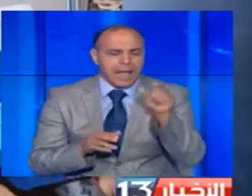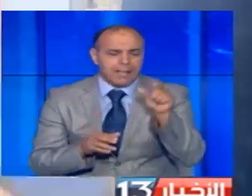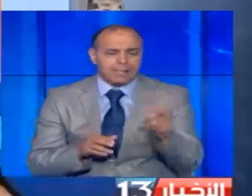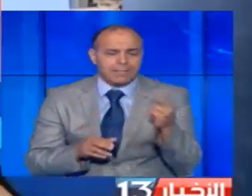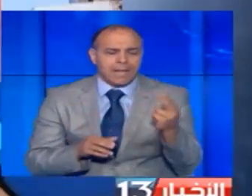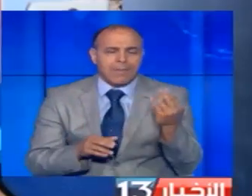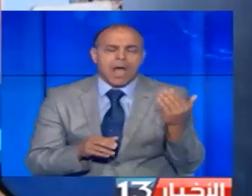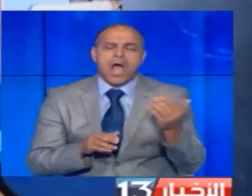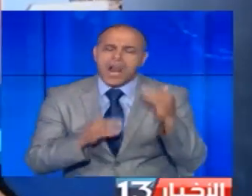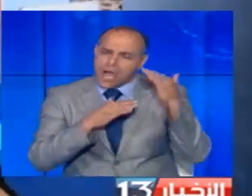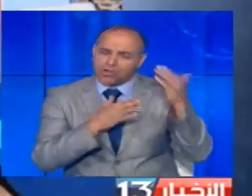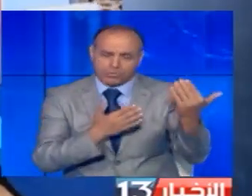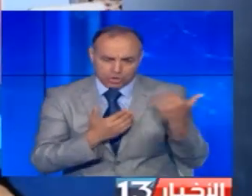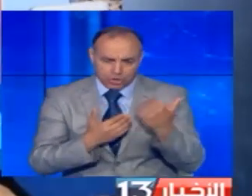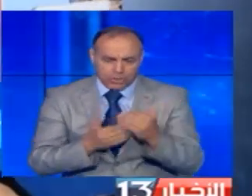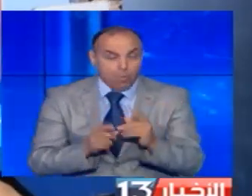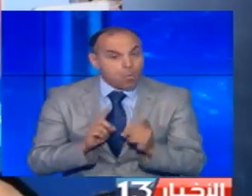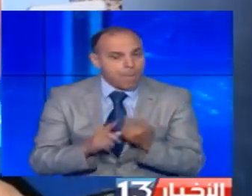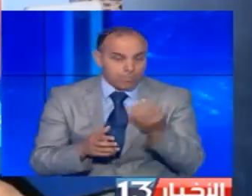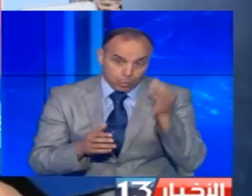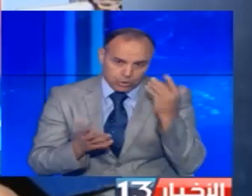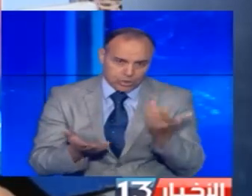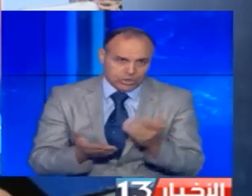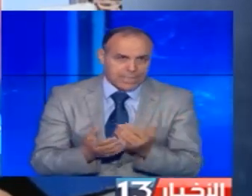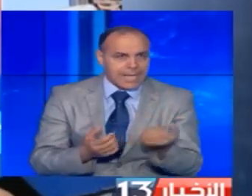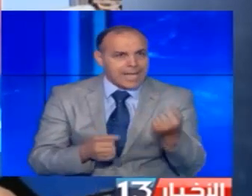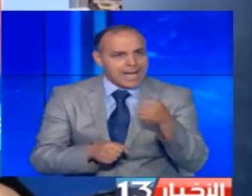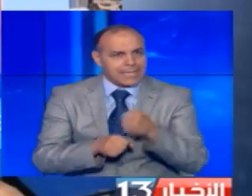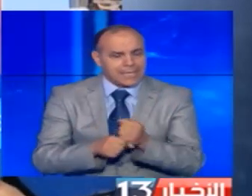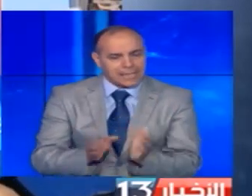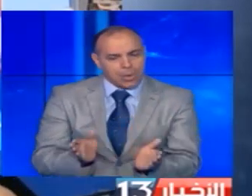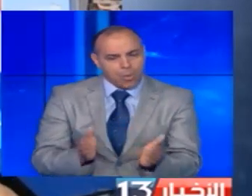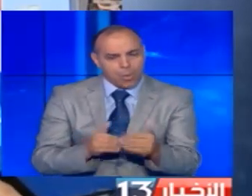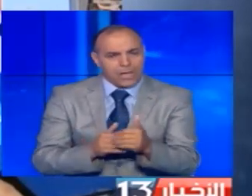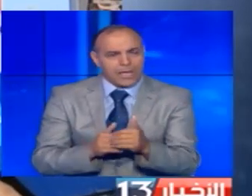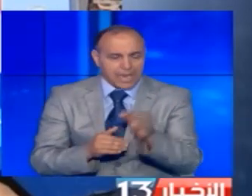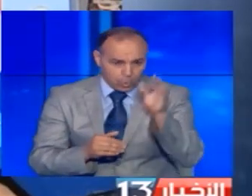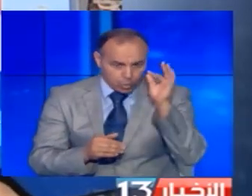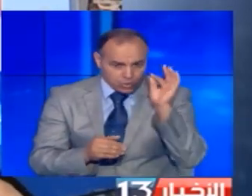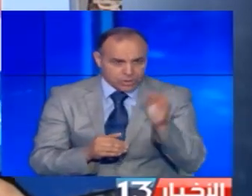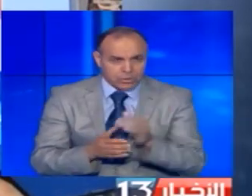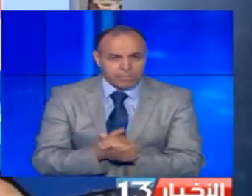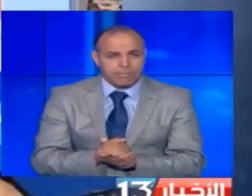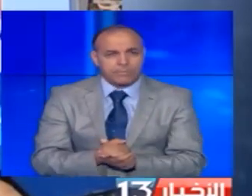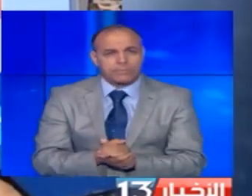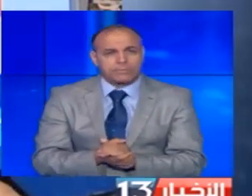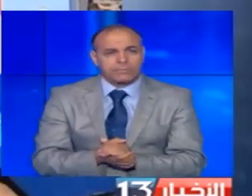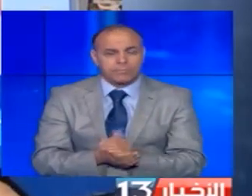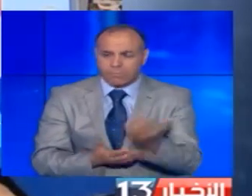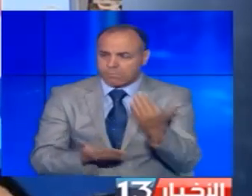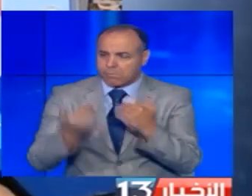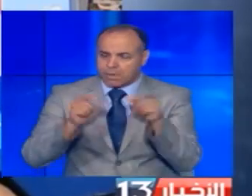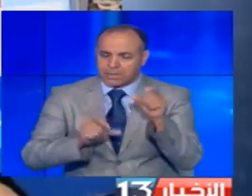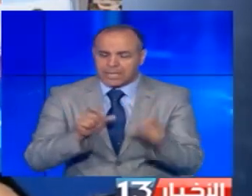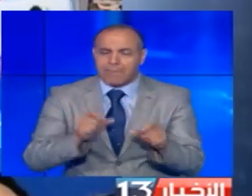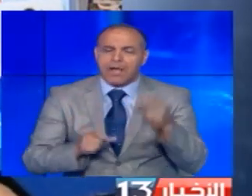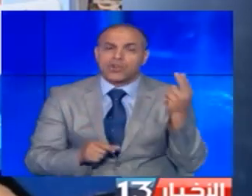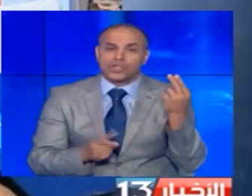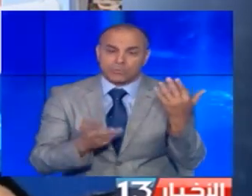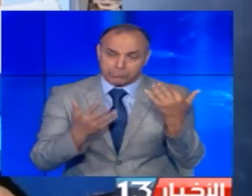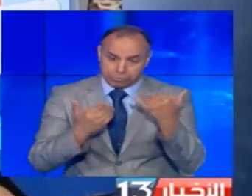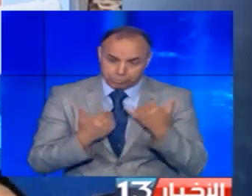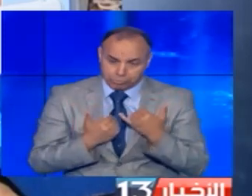جديد ايضا ثاني مهم جدا هو احداث الوكاله التونسيه لاستقبال الطلبه الاجانب احنا يمكن